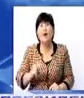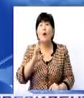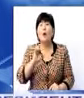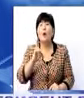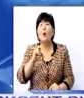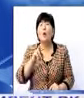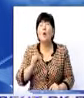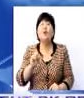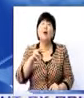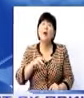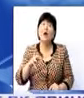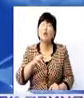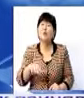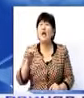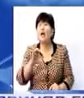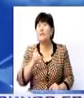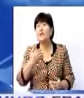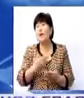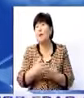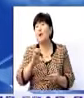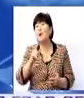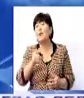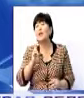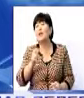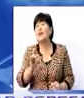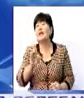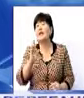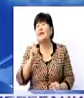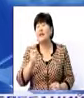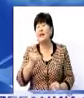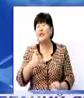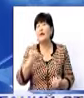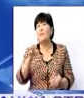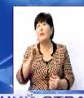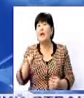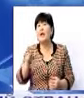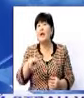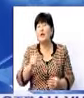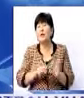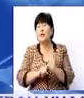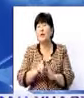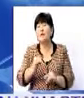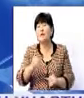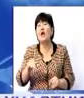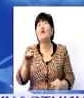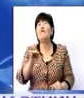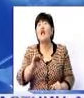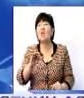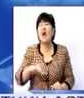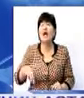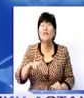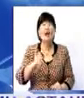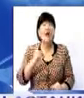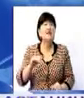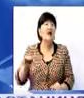Coca-Cola, McDonald's, Starbucks или, к примеру, Burger King. Именно эти мировые бренды приходят в голову, когда речь идет о франчайзинге.